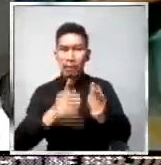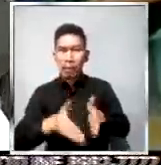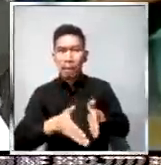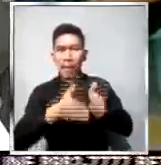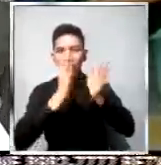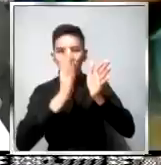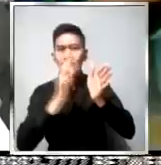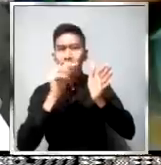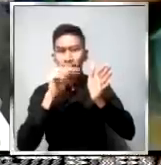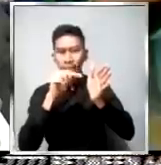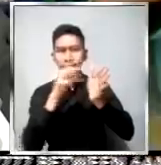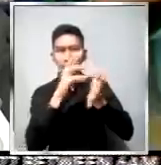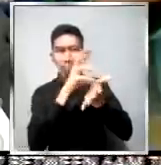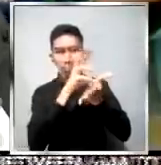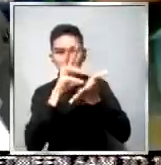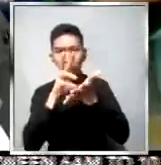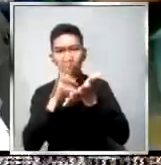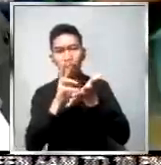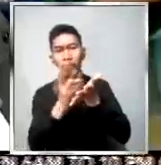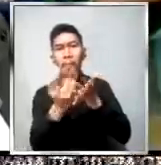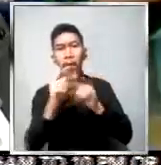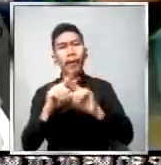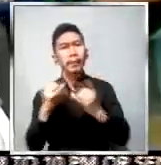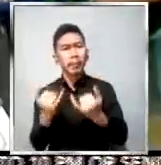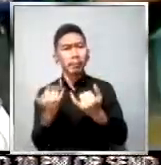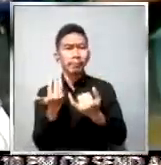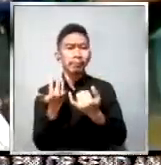kahit papaano, nagagawa naman namin ang paraan.